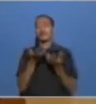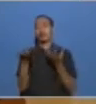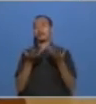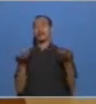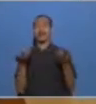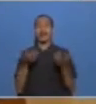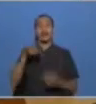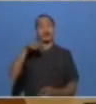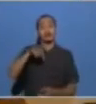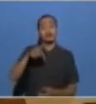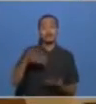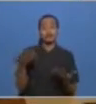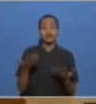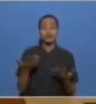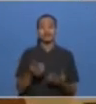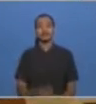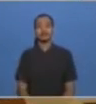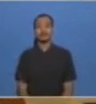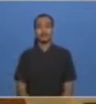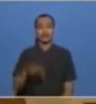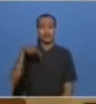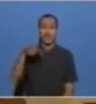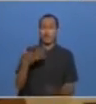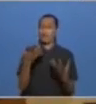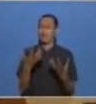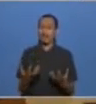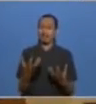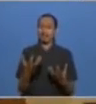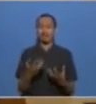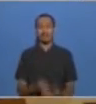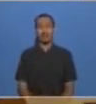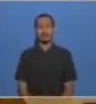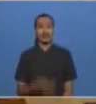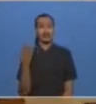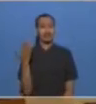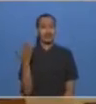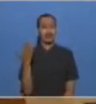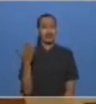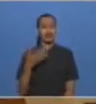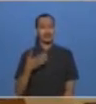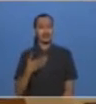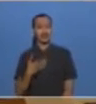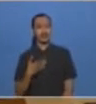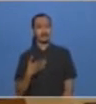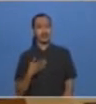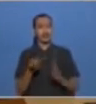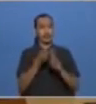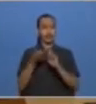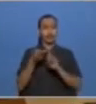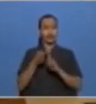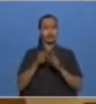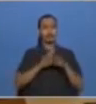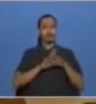setiap episodenya. Hari ini hari yang agak berat ya, terkait dengan tadi saya sempat menganterin beberapa teman untuk